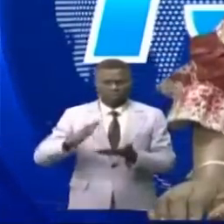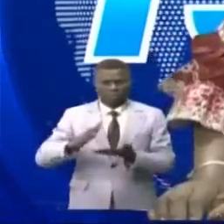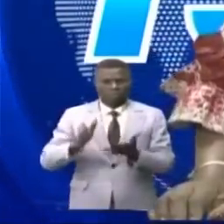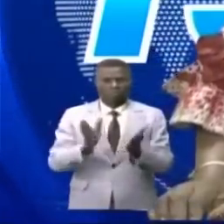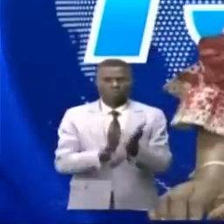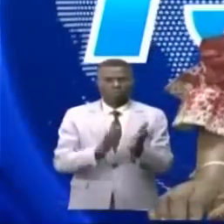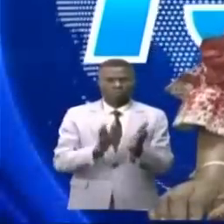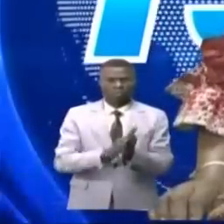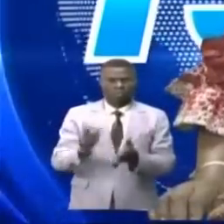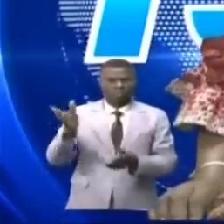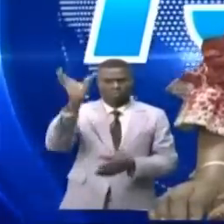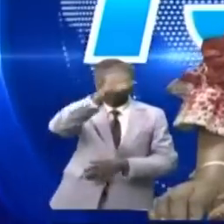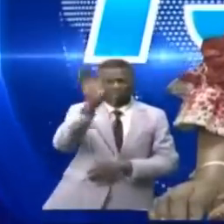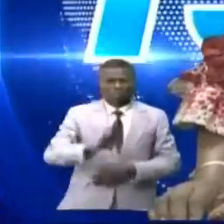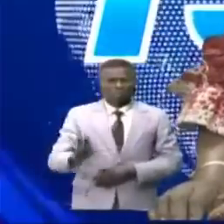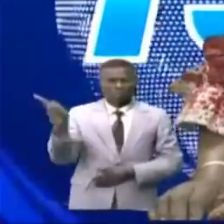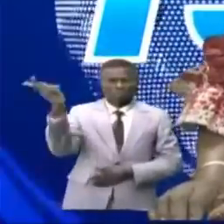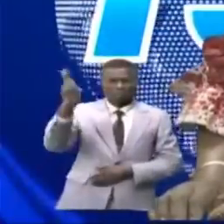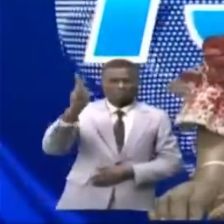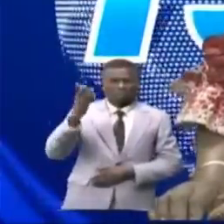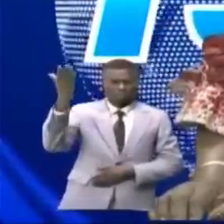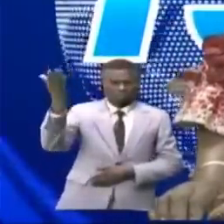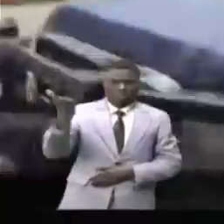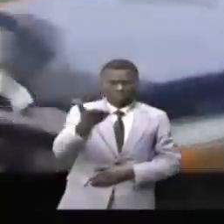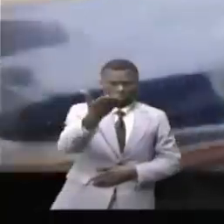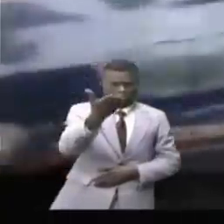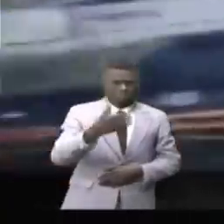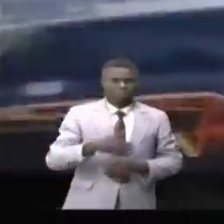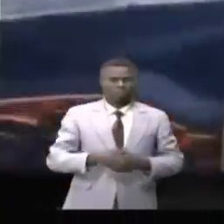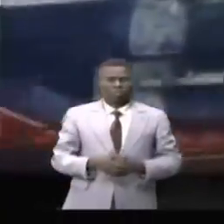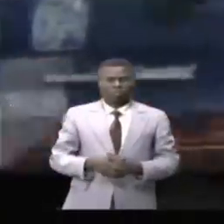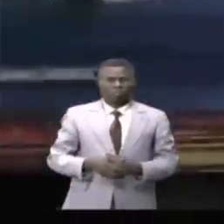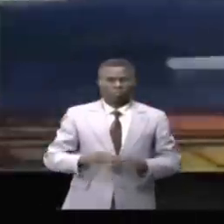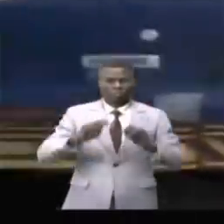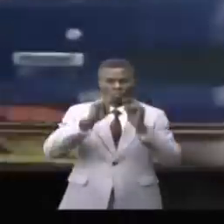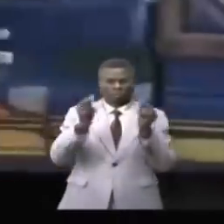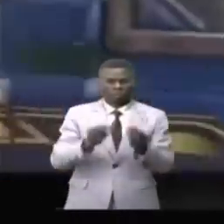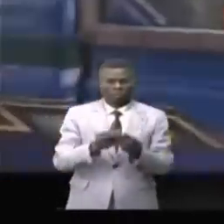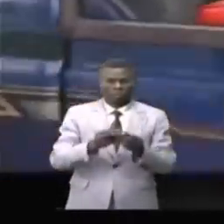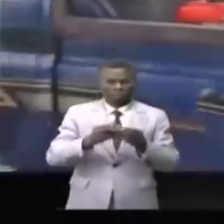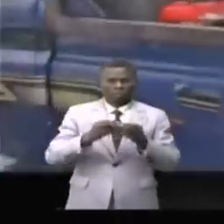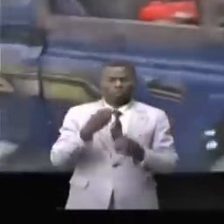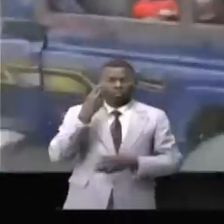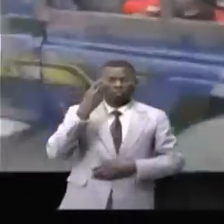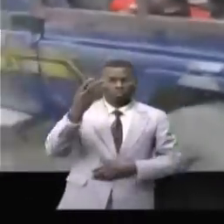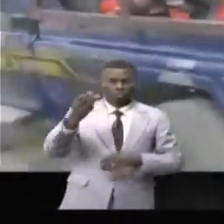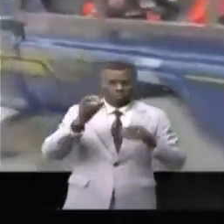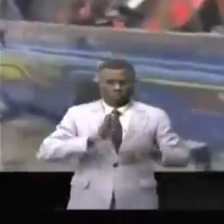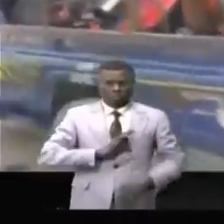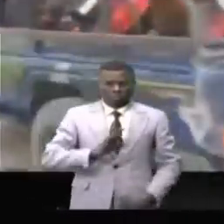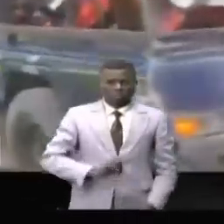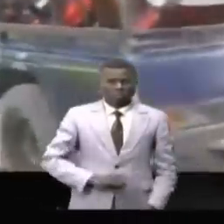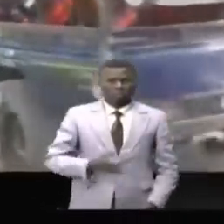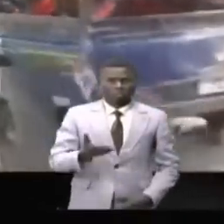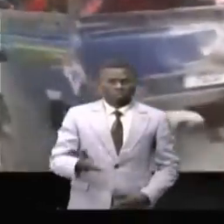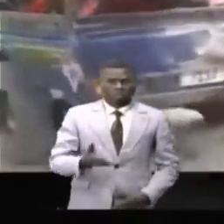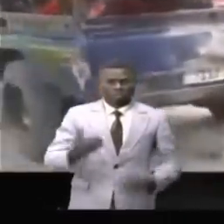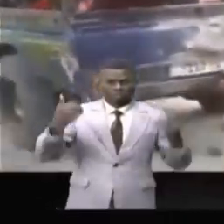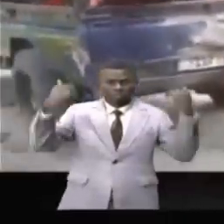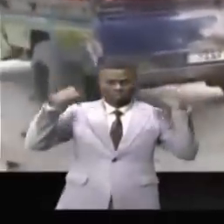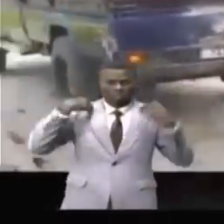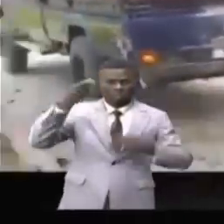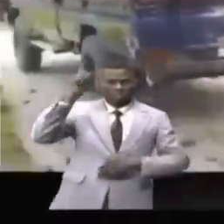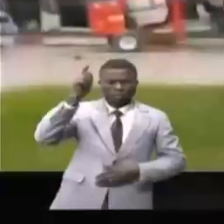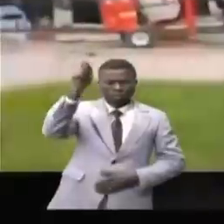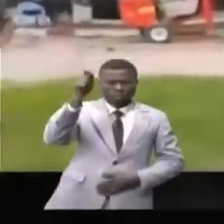à Kintambo. Rodé Panda, reportage. Vision du président de la République Félix Antoine Tshisekedi Tshilombo, commandant suprême des